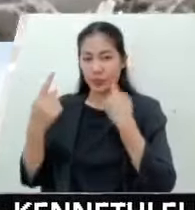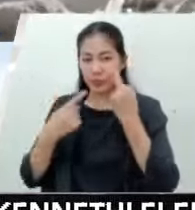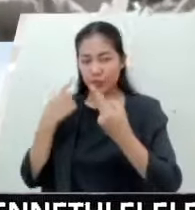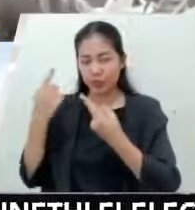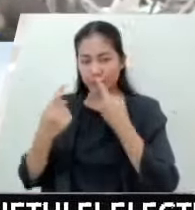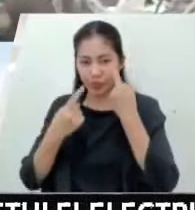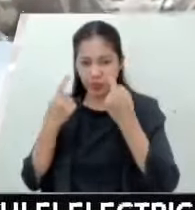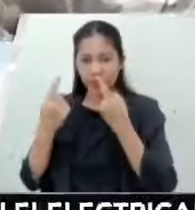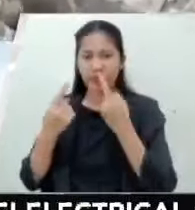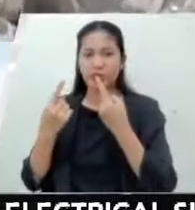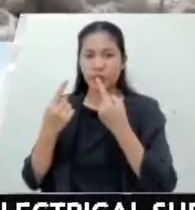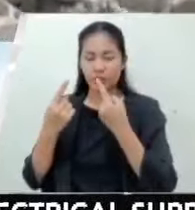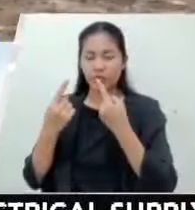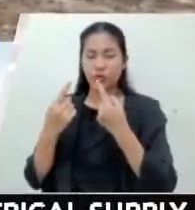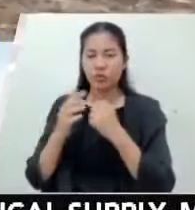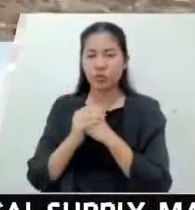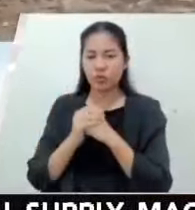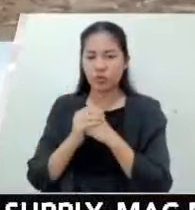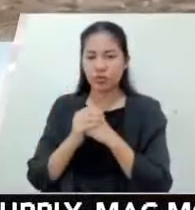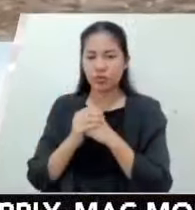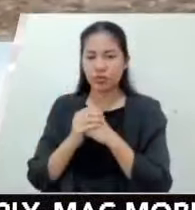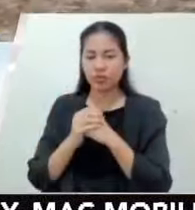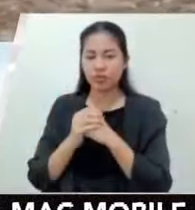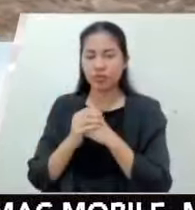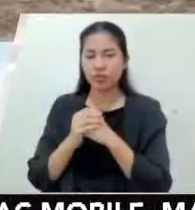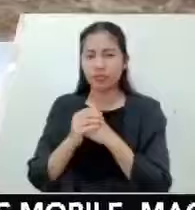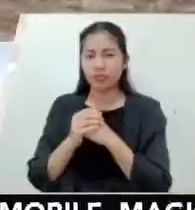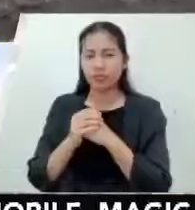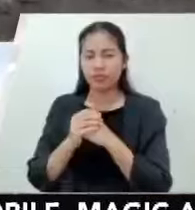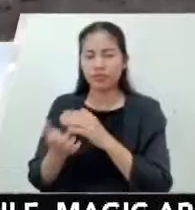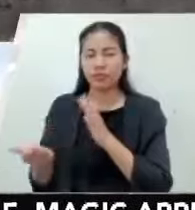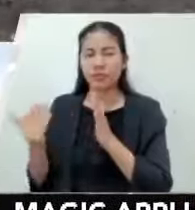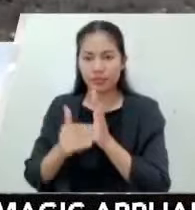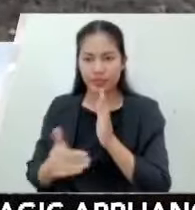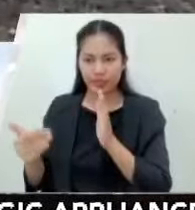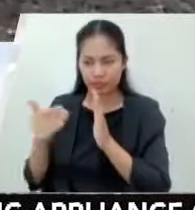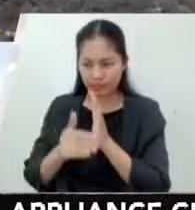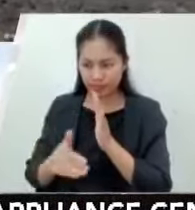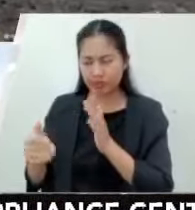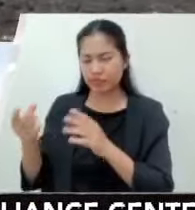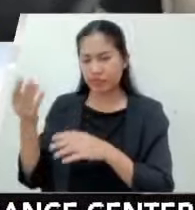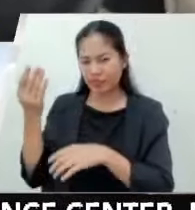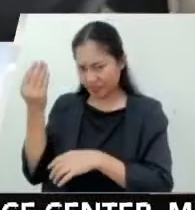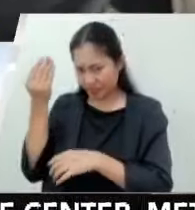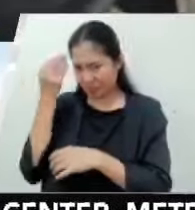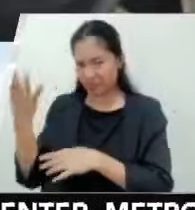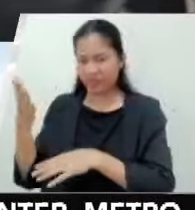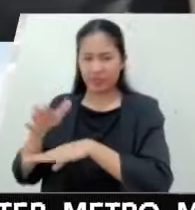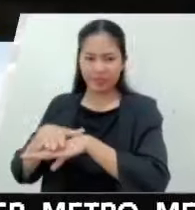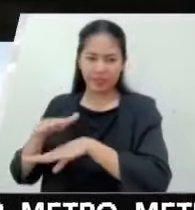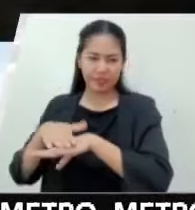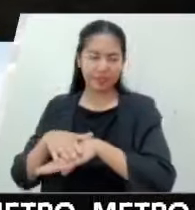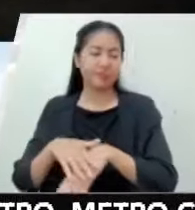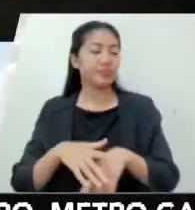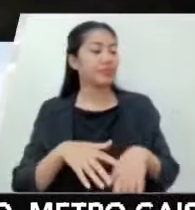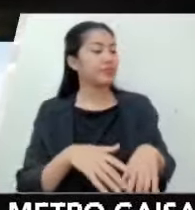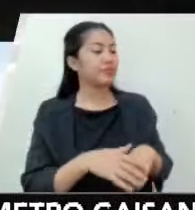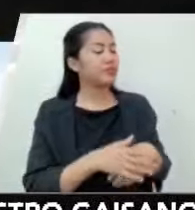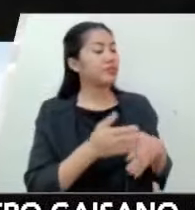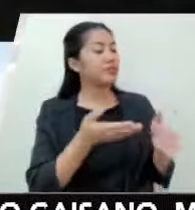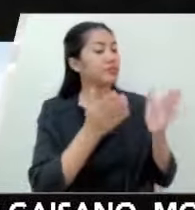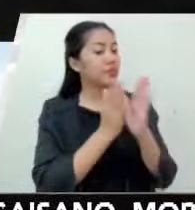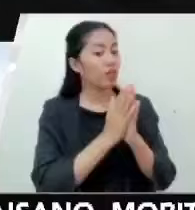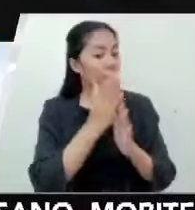MIAA. So, paulit-ulit na po namin sinasabi yan sa kanila. Mm-hmm. Ah, tukoy na ho ba lahat ng may-ari ho ng mga nasunog